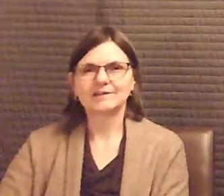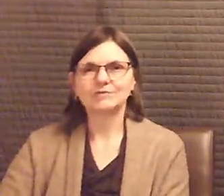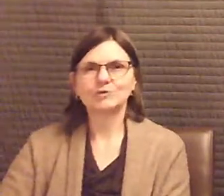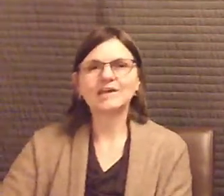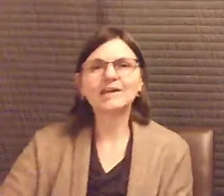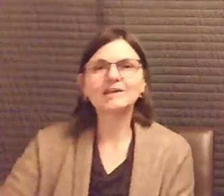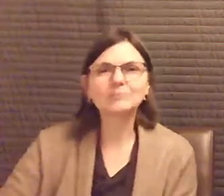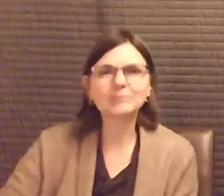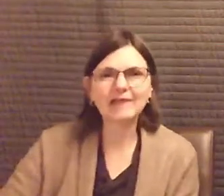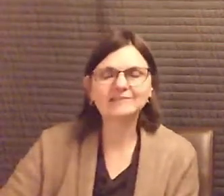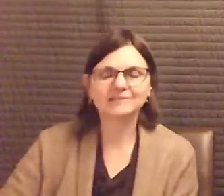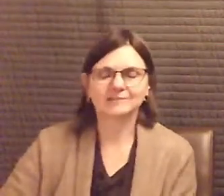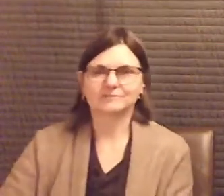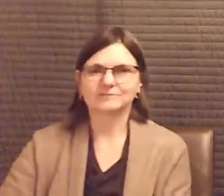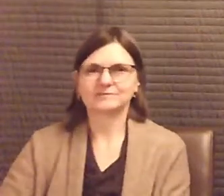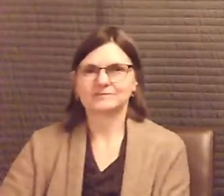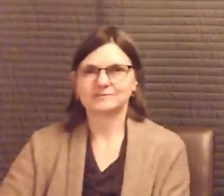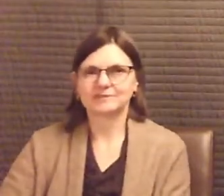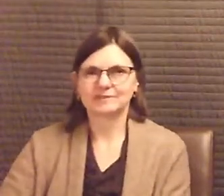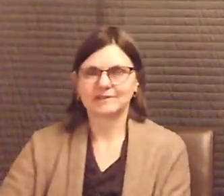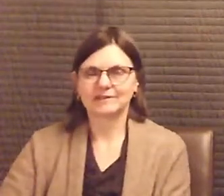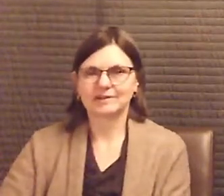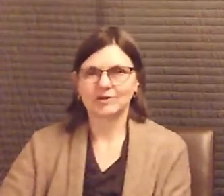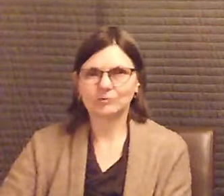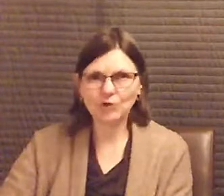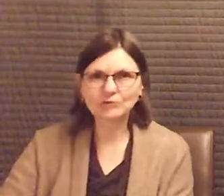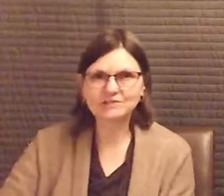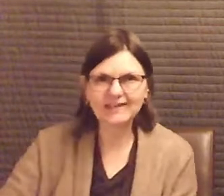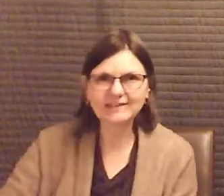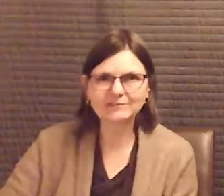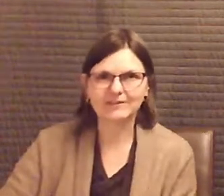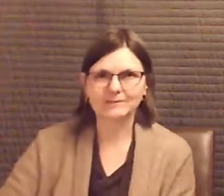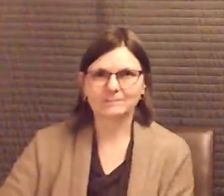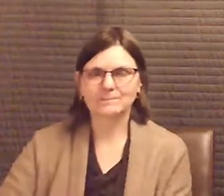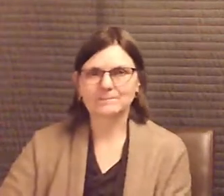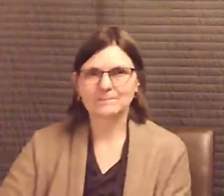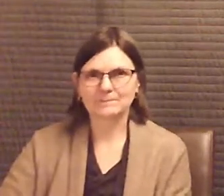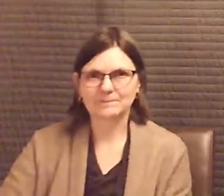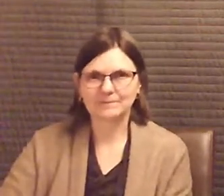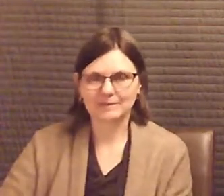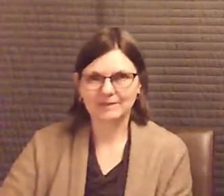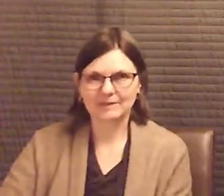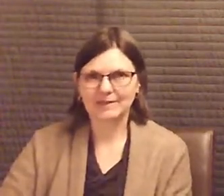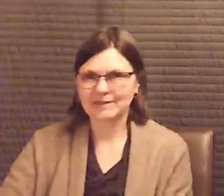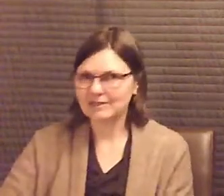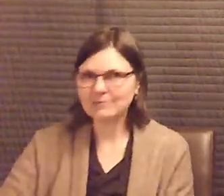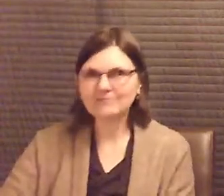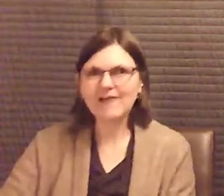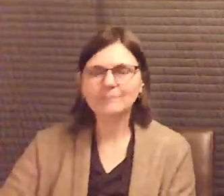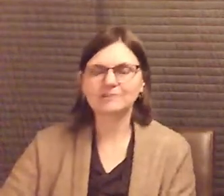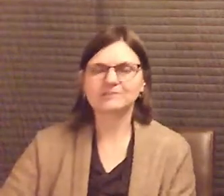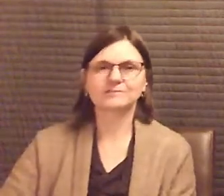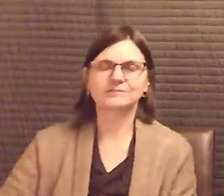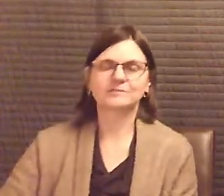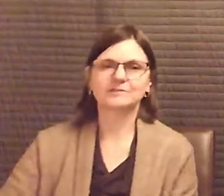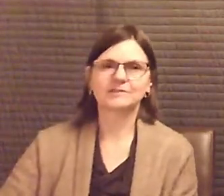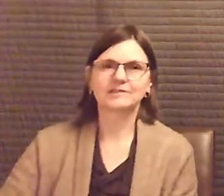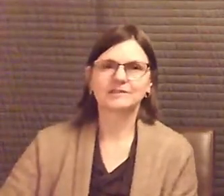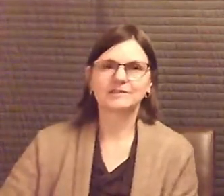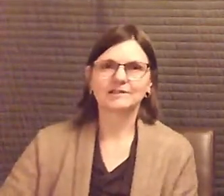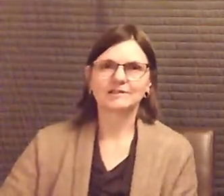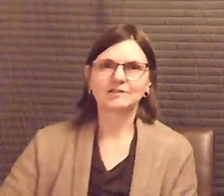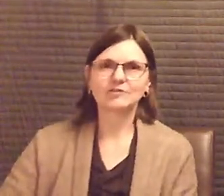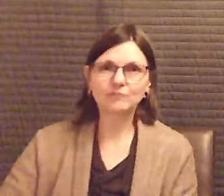door de heer te prijzen door hun draad om zo de strijd te winnen natuurlijk mag niet met wapens neem